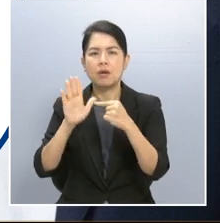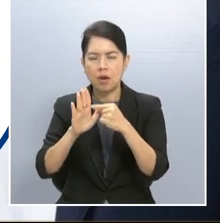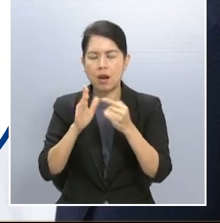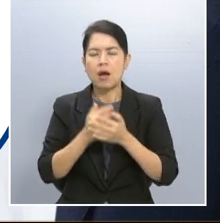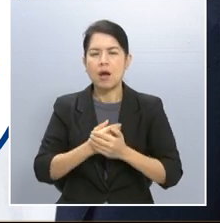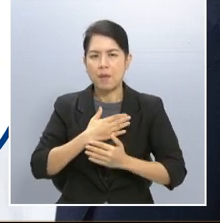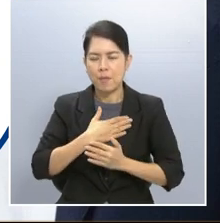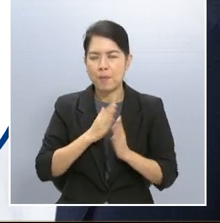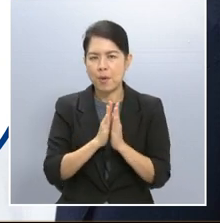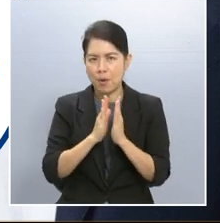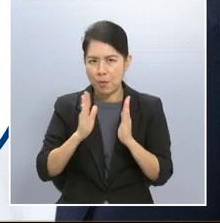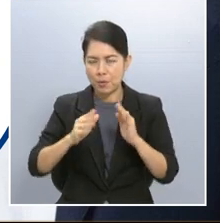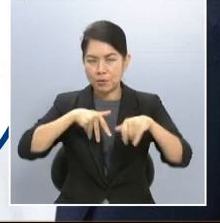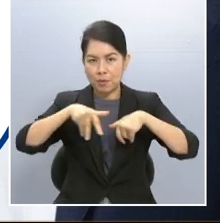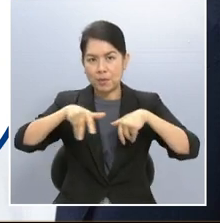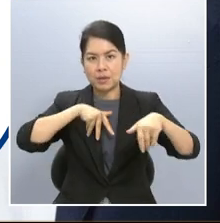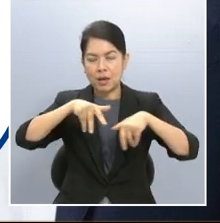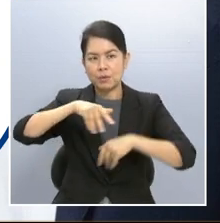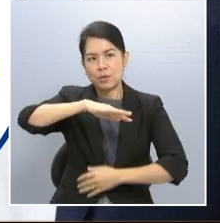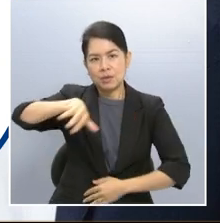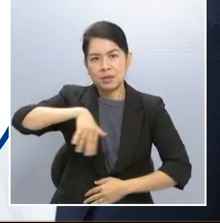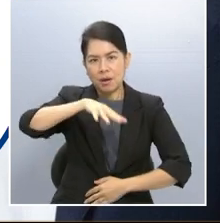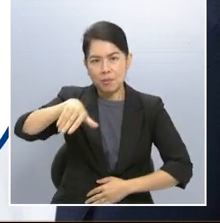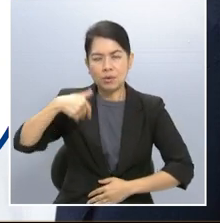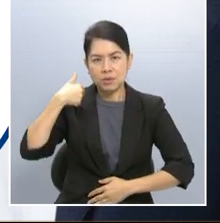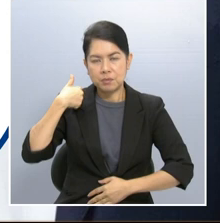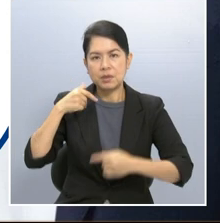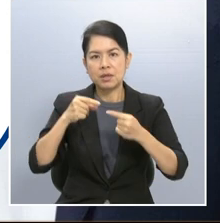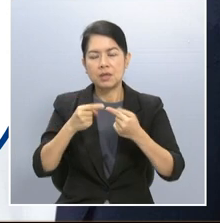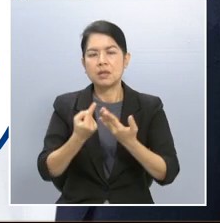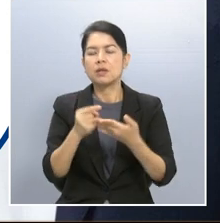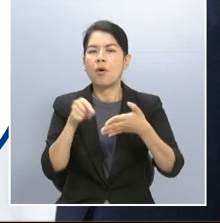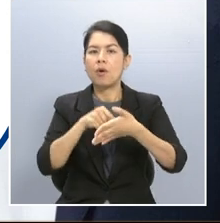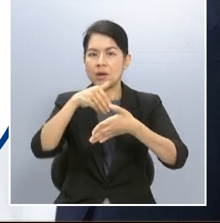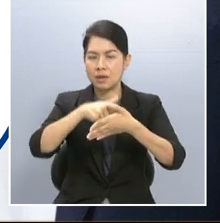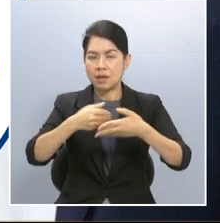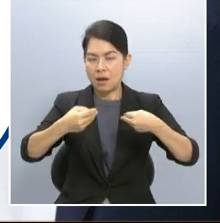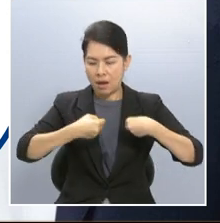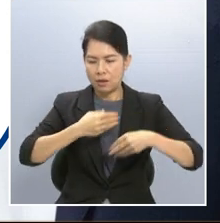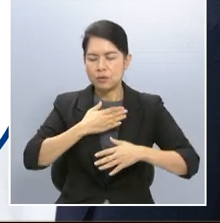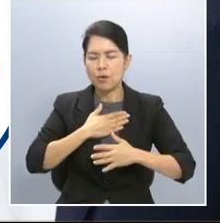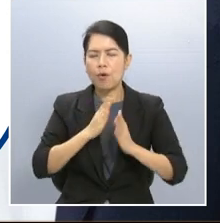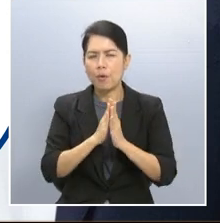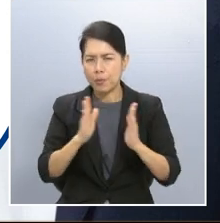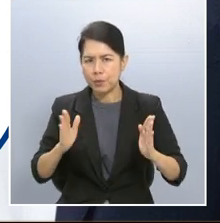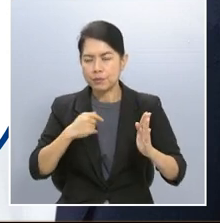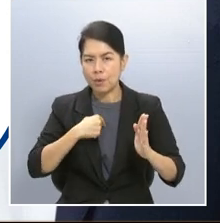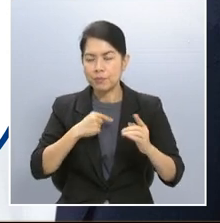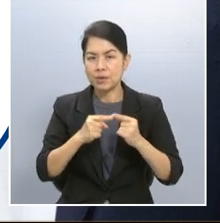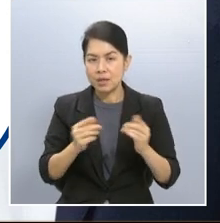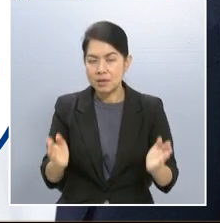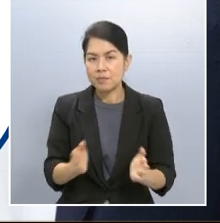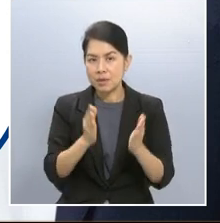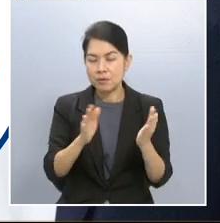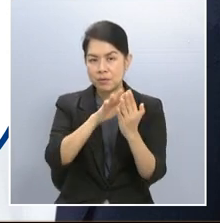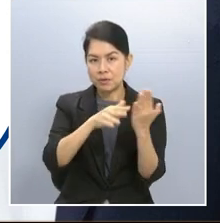พี่น้องประชาชนทุกคนทุกคะแนนเสียงที่ได้สนับสนุนแนวคิดทางการเมืองของพวกเราผมจะสนับสนุนนโยบายทั้งหมดที่เราได้นำ